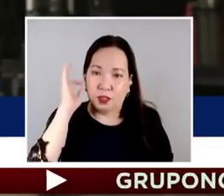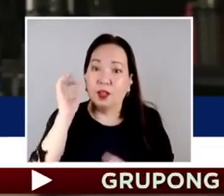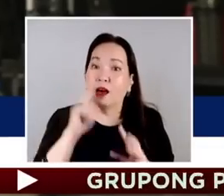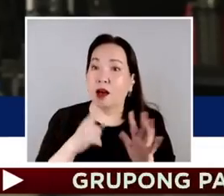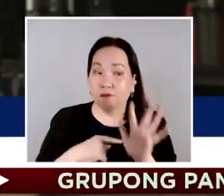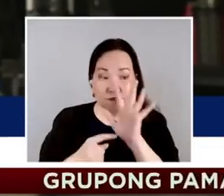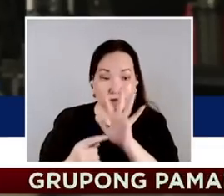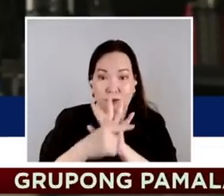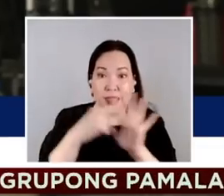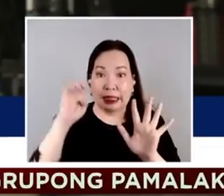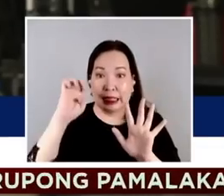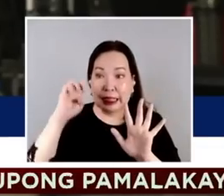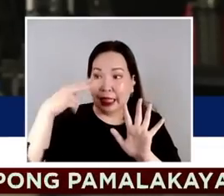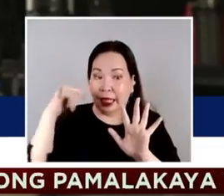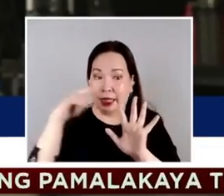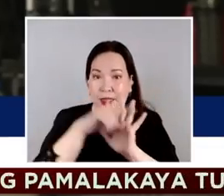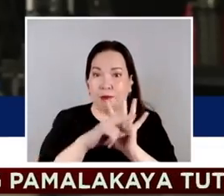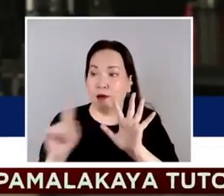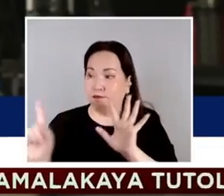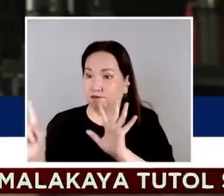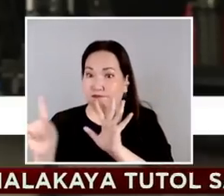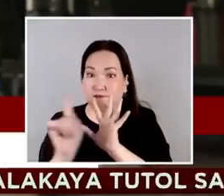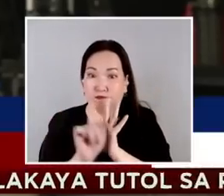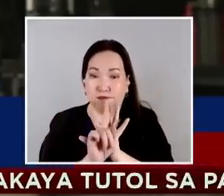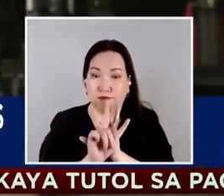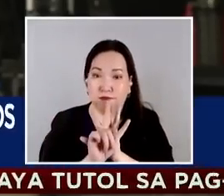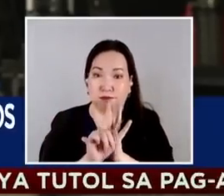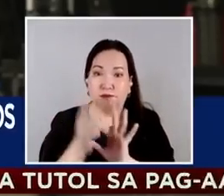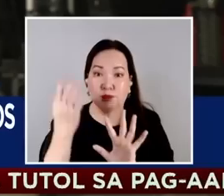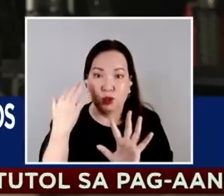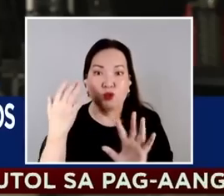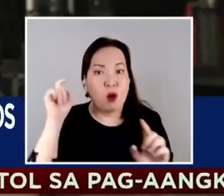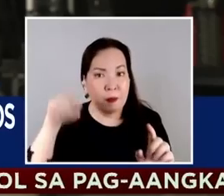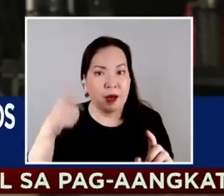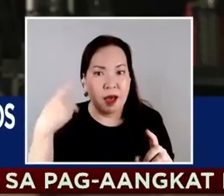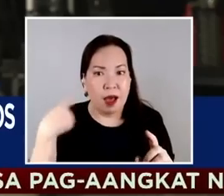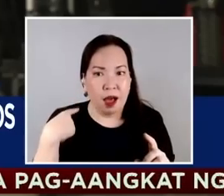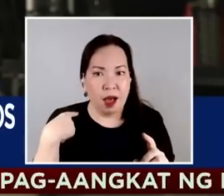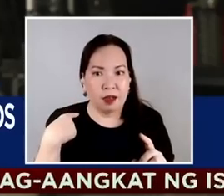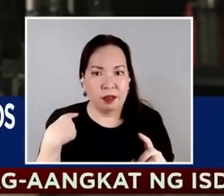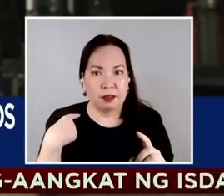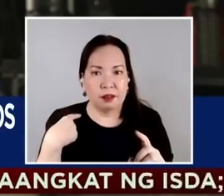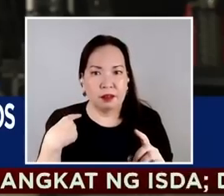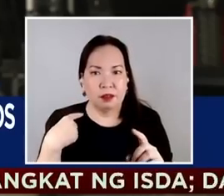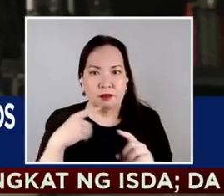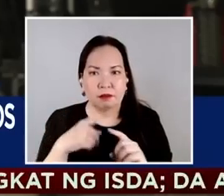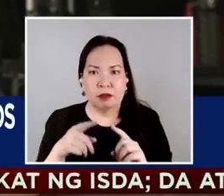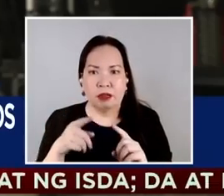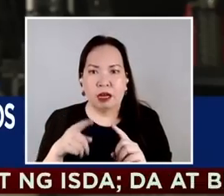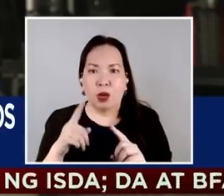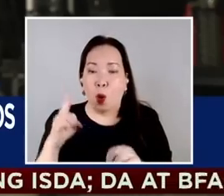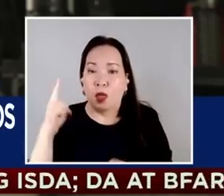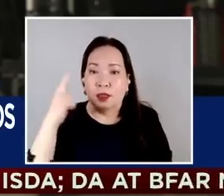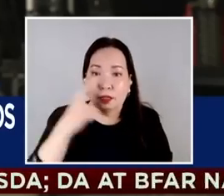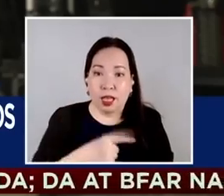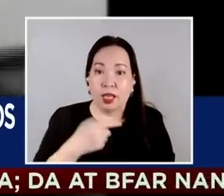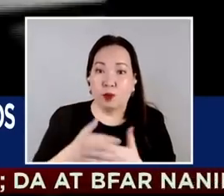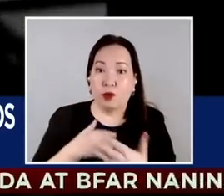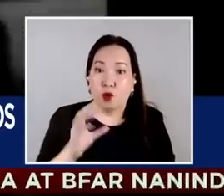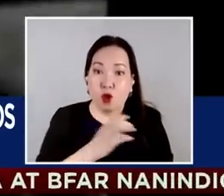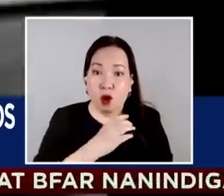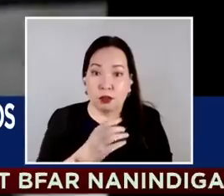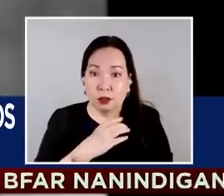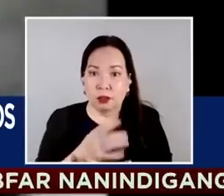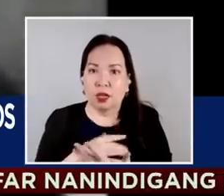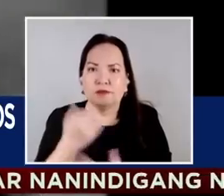Eraserheads, but sa kasamaang palad, literally, he died the day before the show. That's